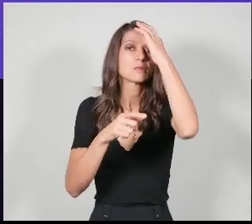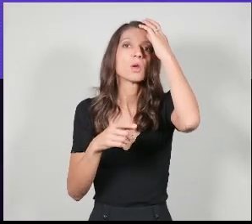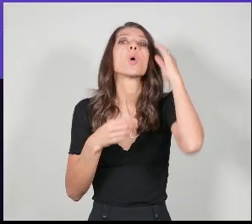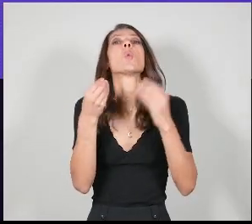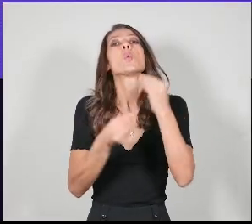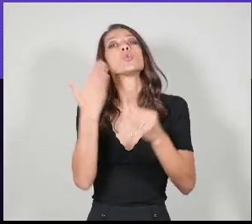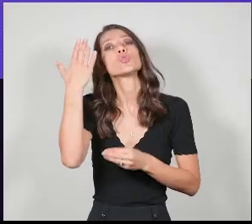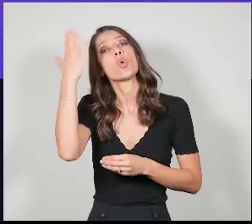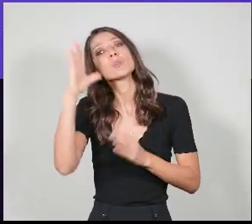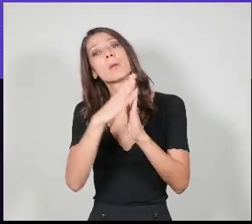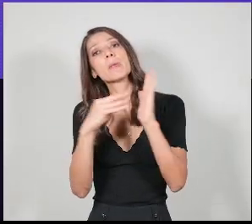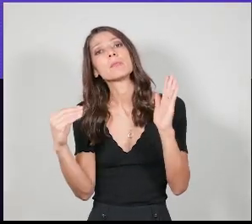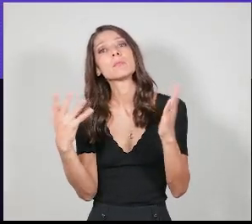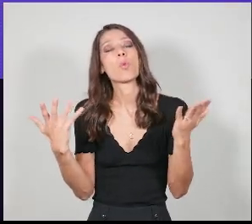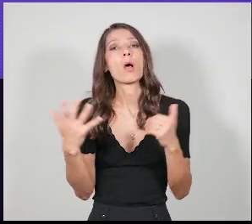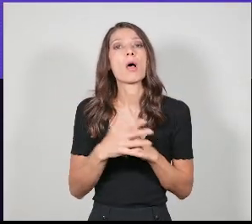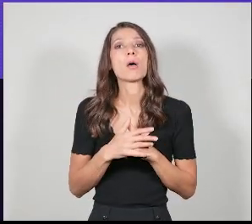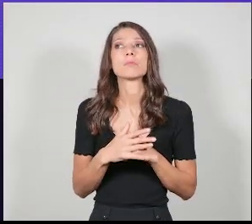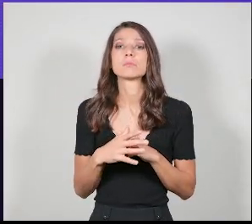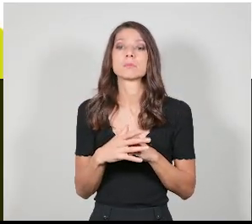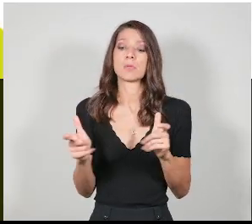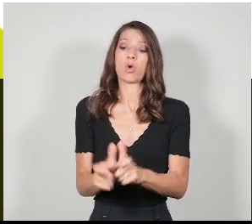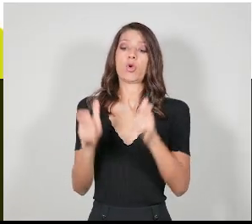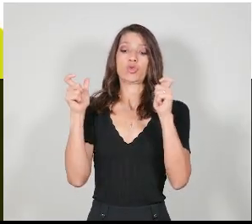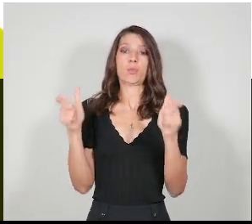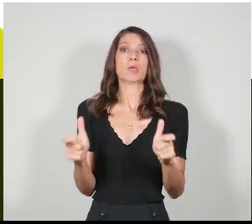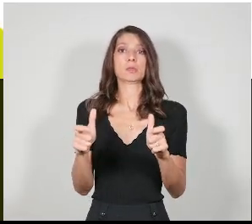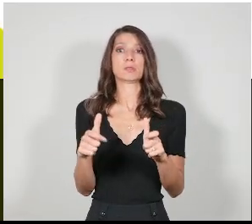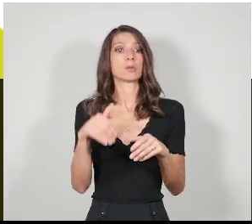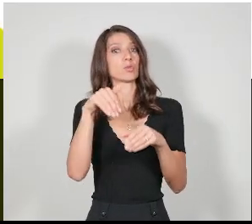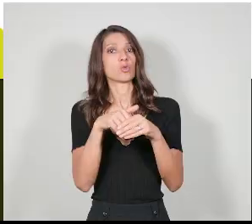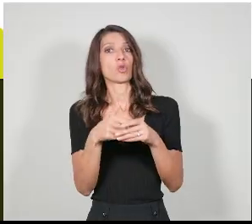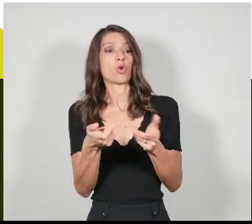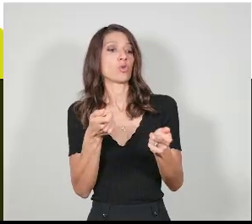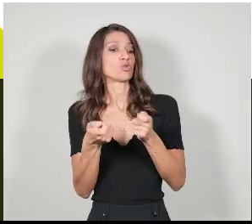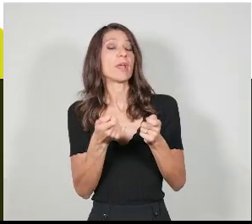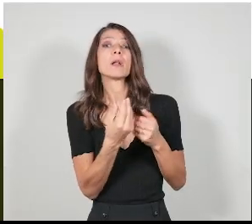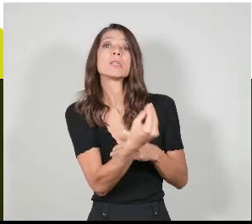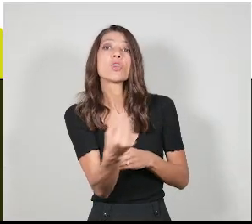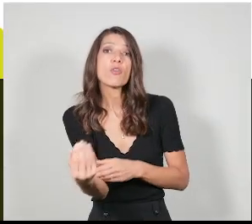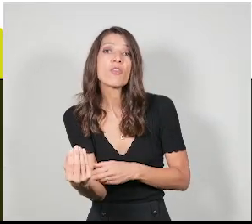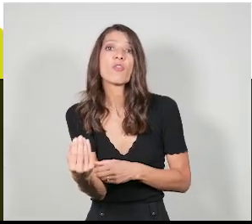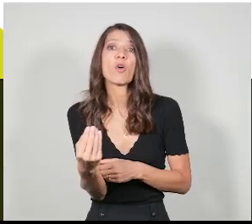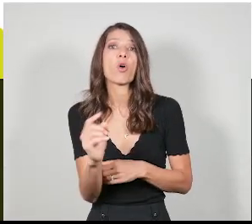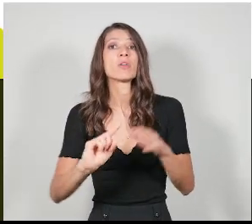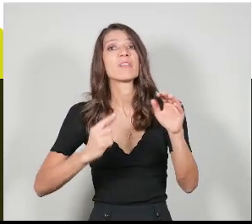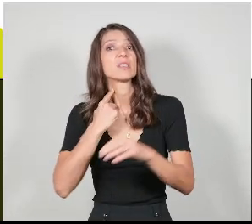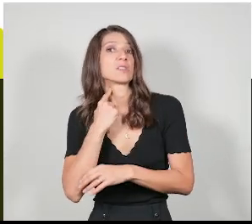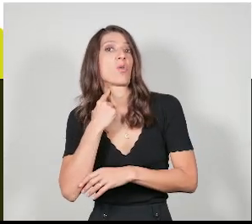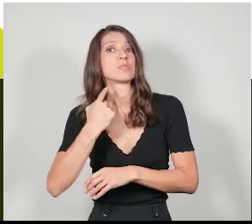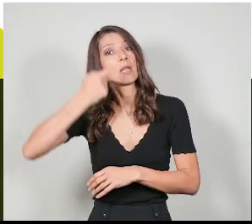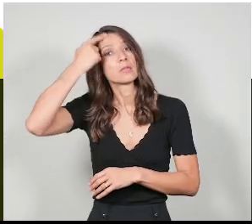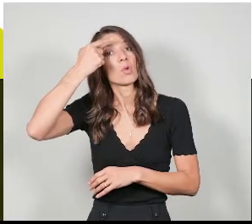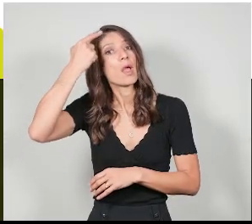où on reste dans une approche je suis une structure qui prend en charge, par exemple, des enfants avec une déficience intellectuelle, mais qu'ils